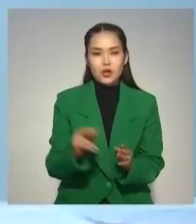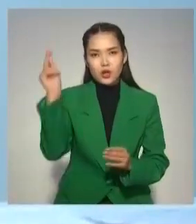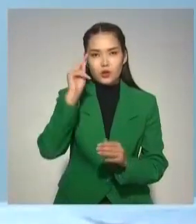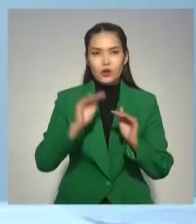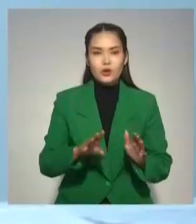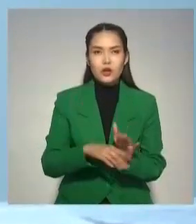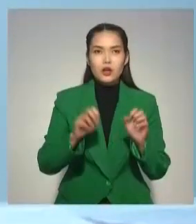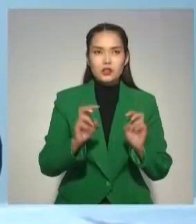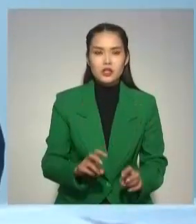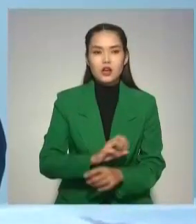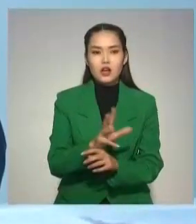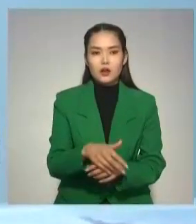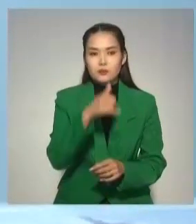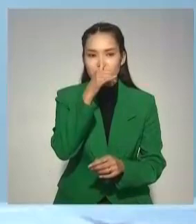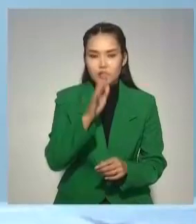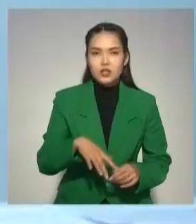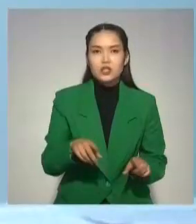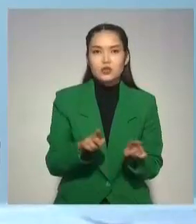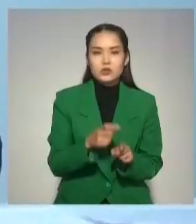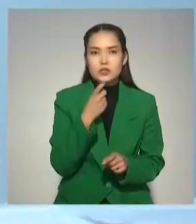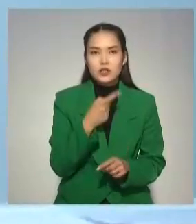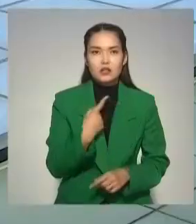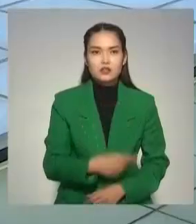орындарында қауіпсіздікті қамтамасыз етудің жол картасы бекітілді.